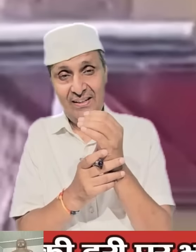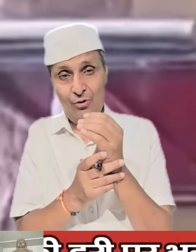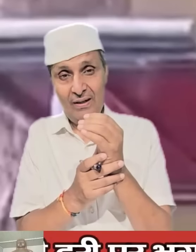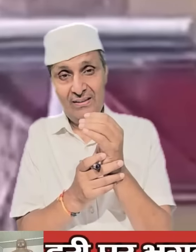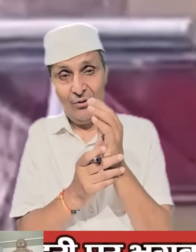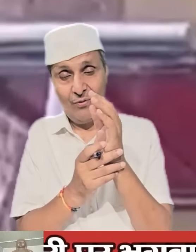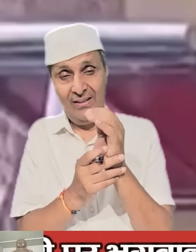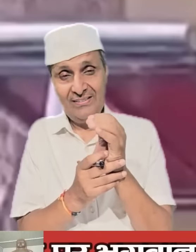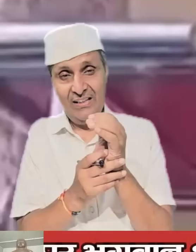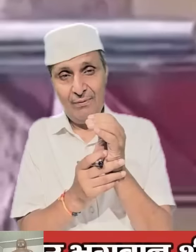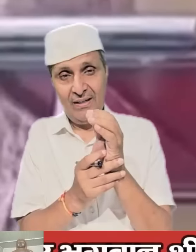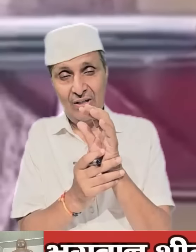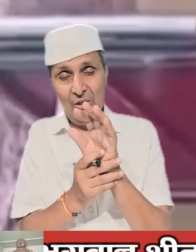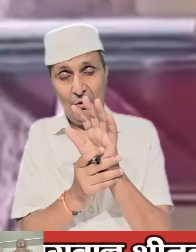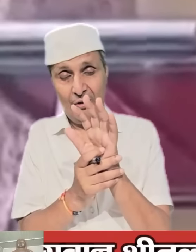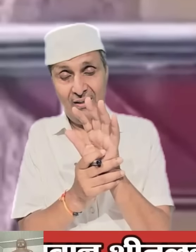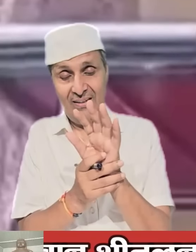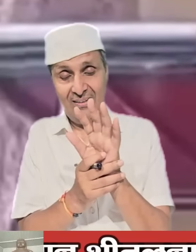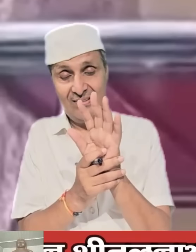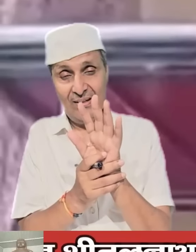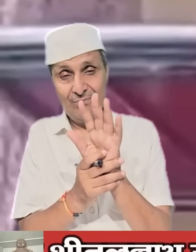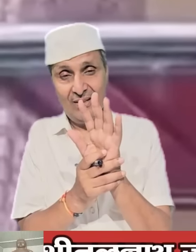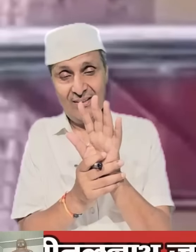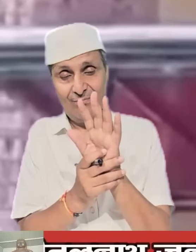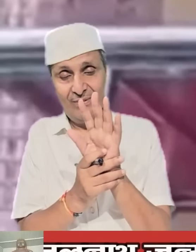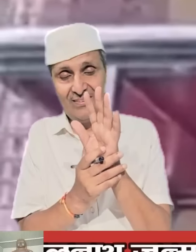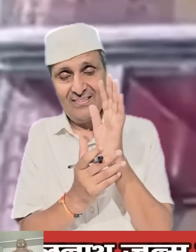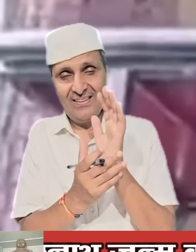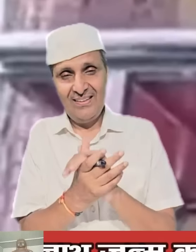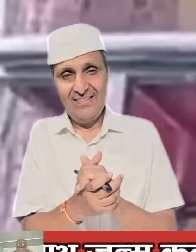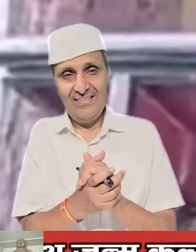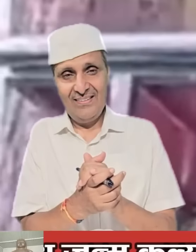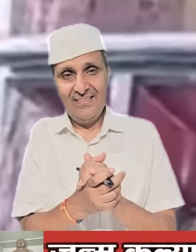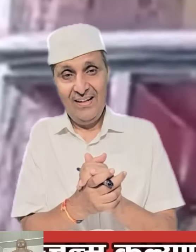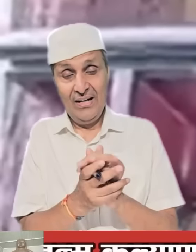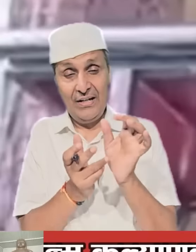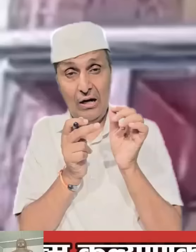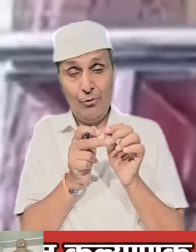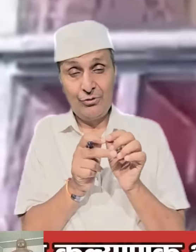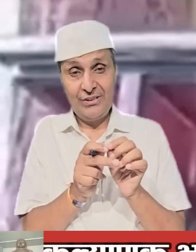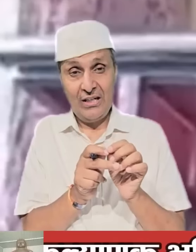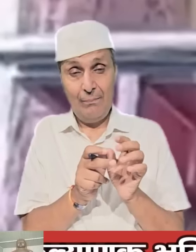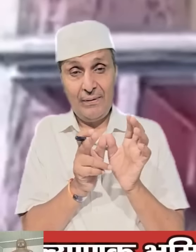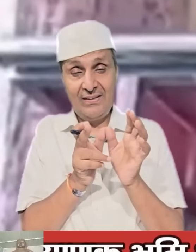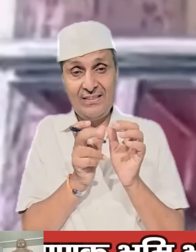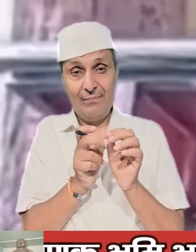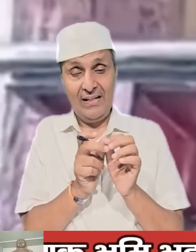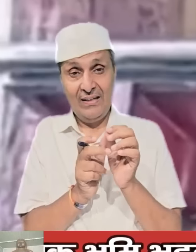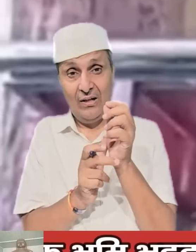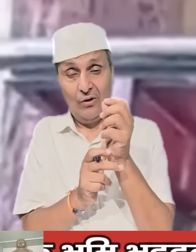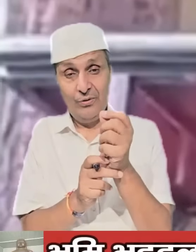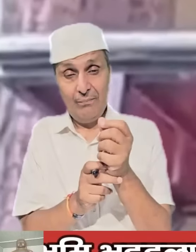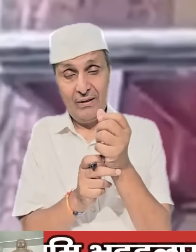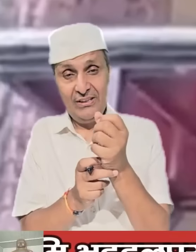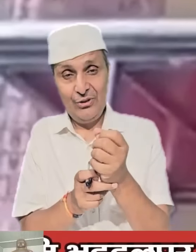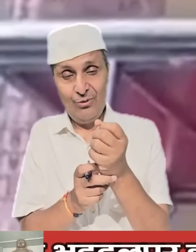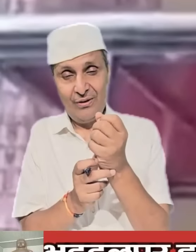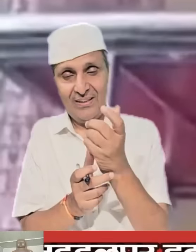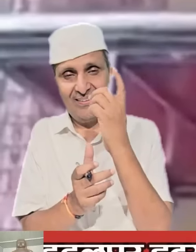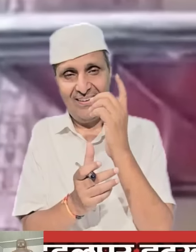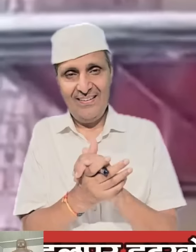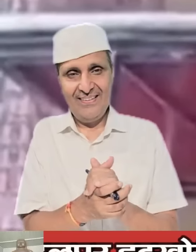रास्ता नहीं ढूंढ पाई थी और वह नीचे नहीं आ पाए और कहते हैं तड़पते तड़पते जान चली गई थी। लेकिन अब उसके चक्कर में 32 दिन बाद उनके